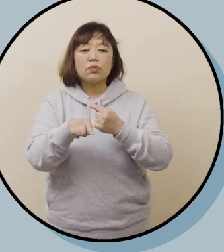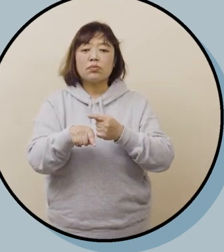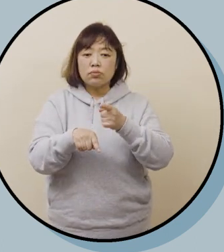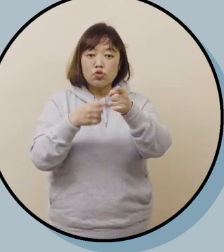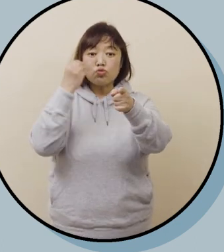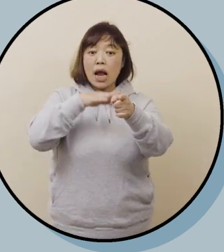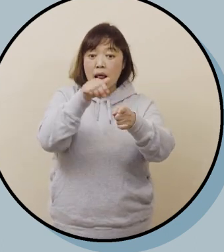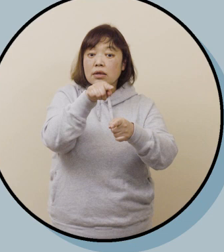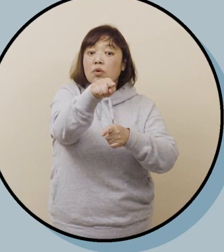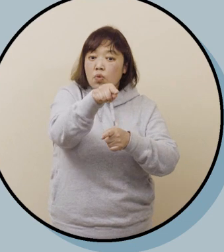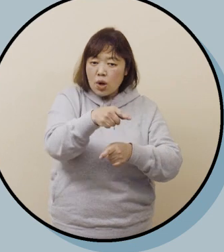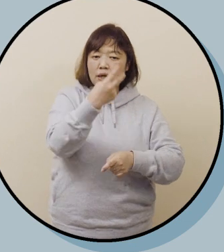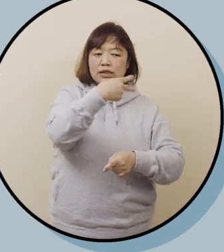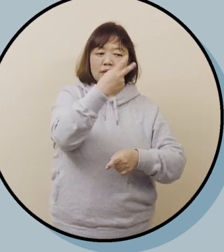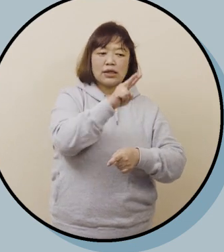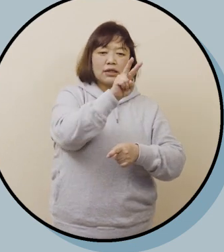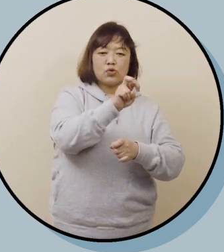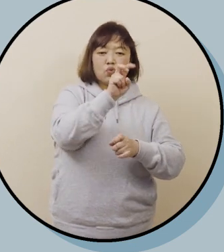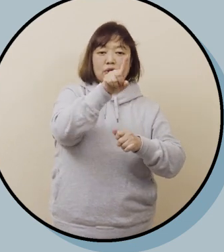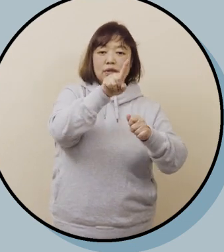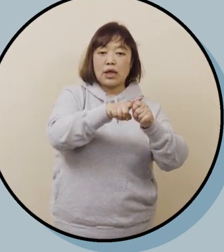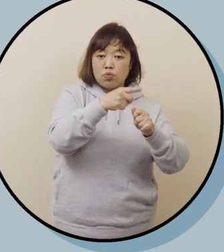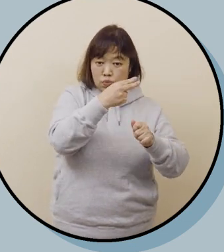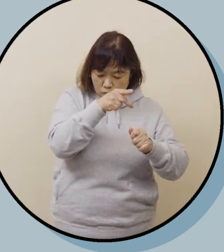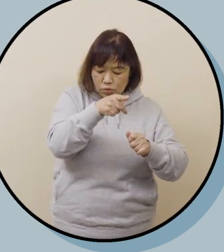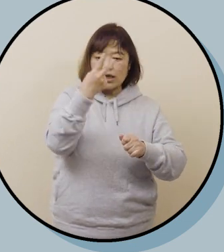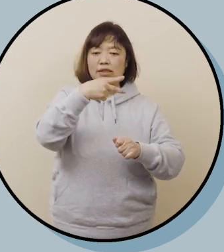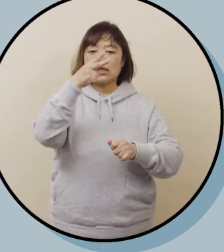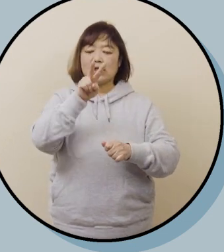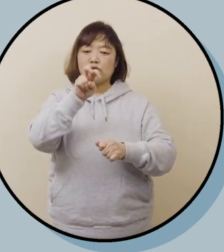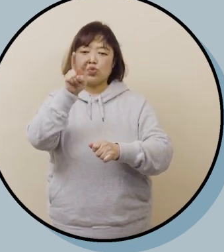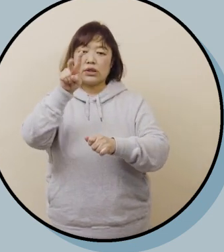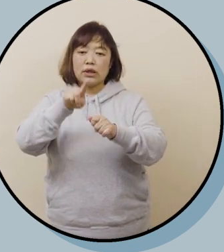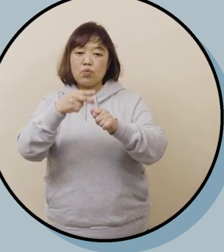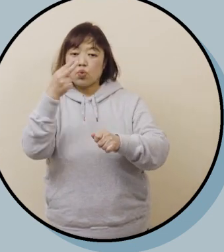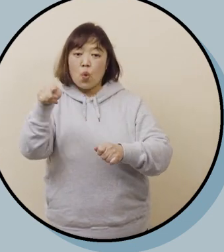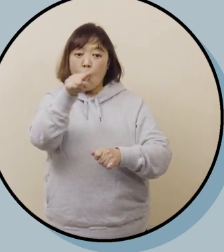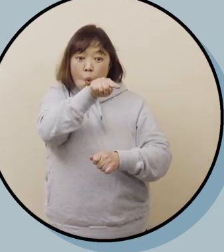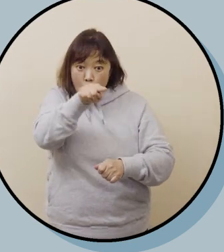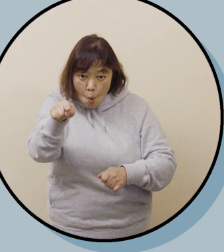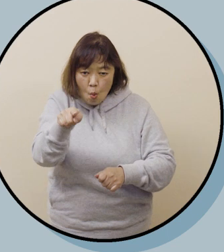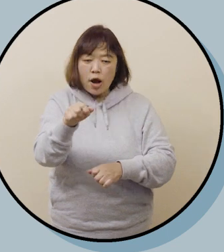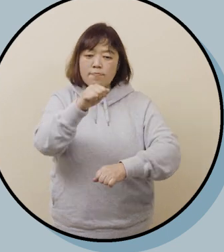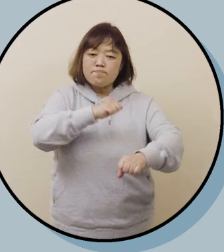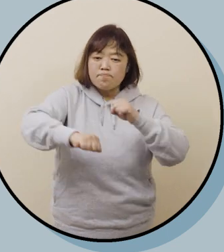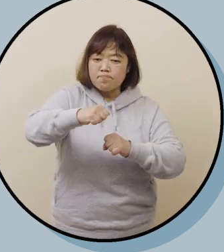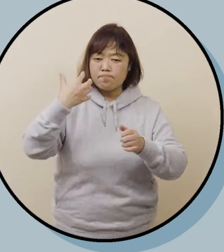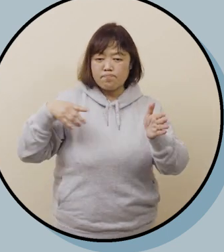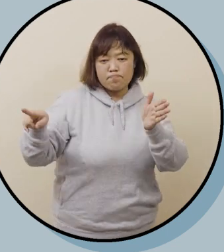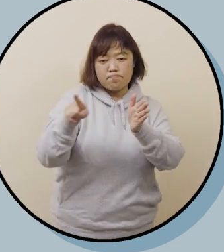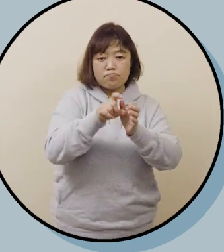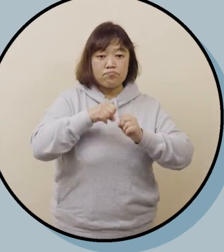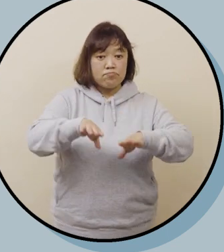なというふうに思うんですけども上原さんはこの2021年とこの